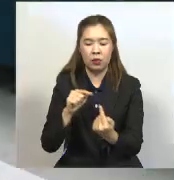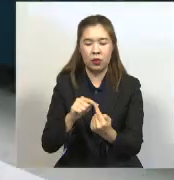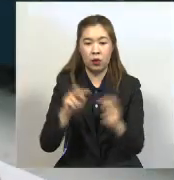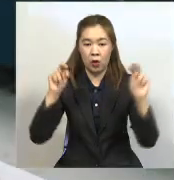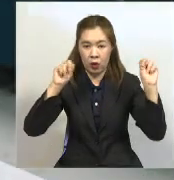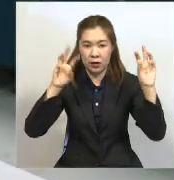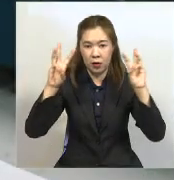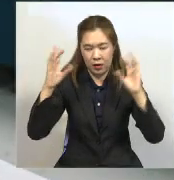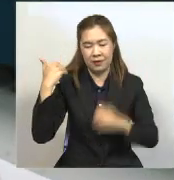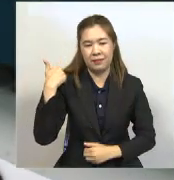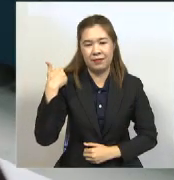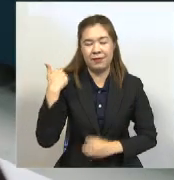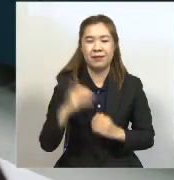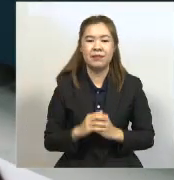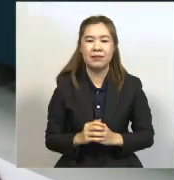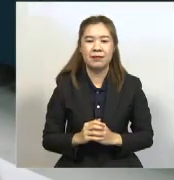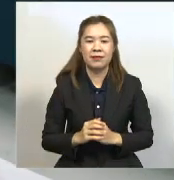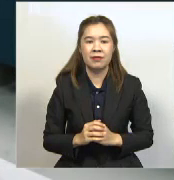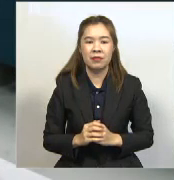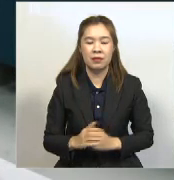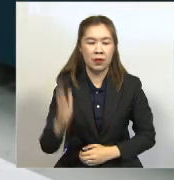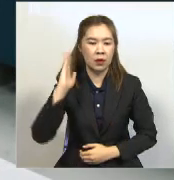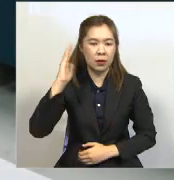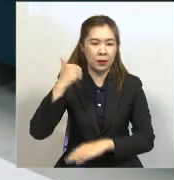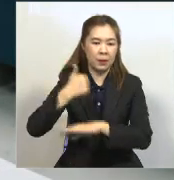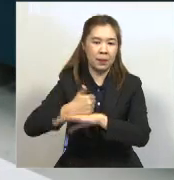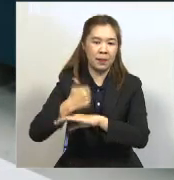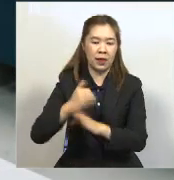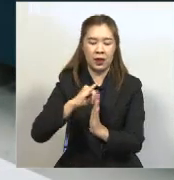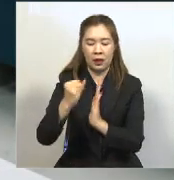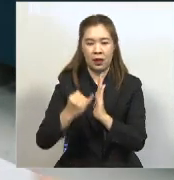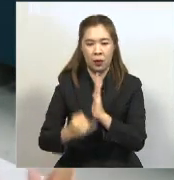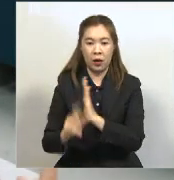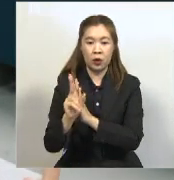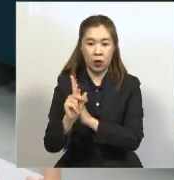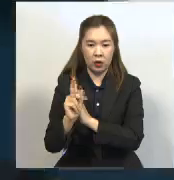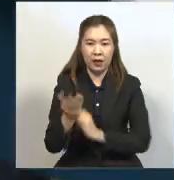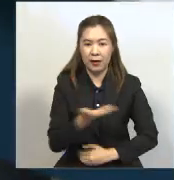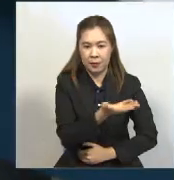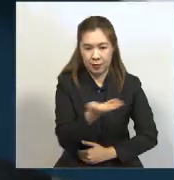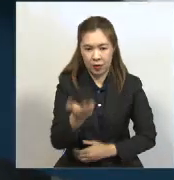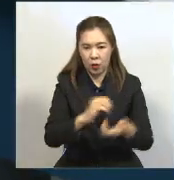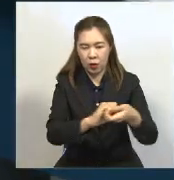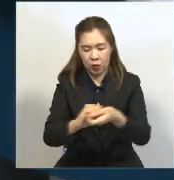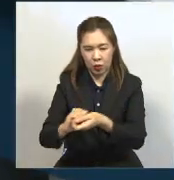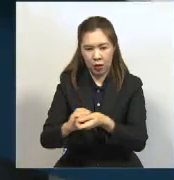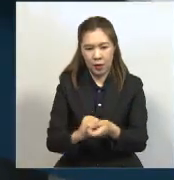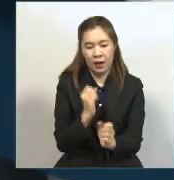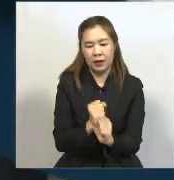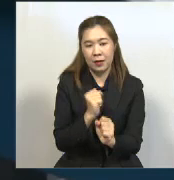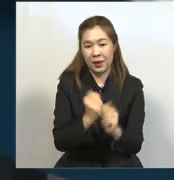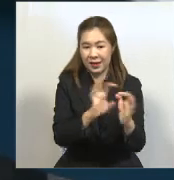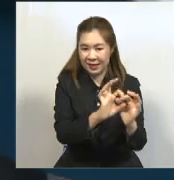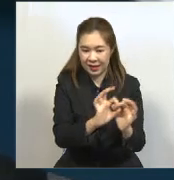นครสวรรค์เท่านั้นทำให้นายสมศักดิ์จังตระกูลผู้ว่าราชการจังหวัดขอนแก่นขอความร่วมมือในที่ประชุมให้หน่วยงาน